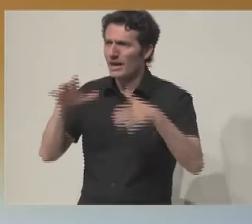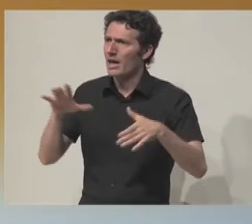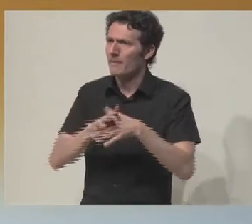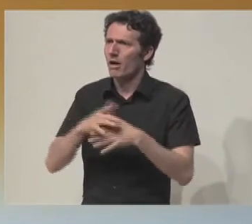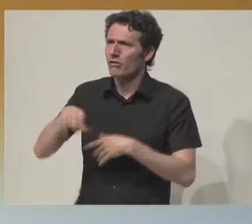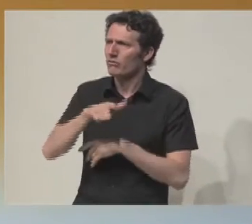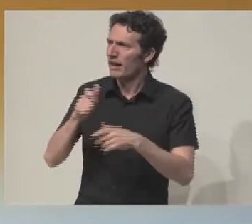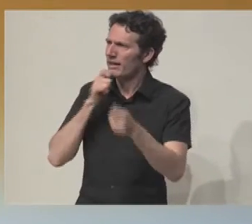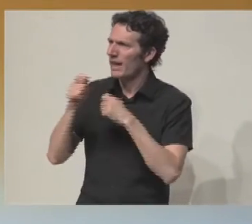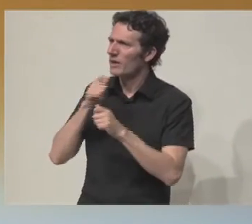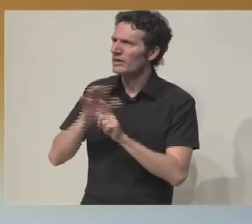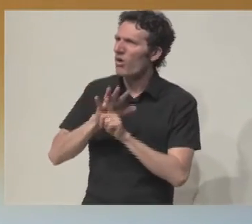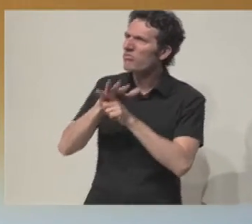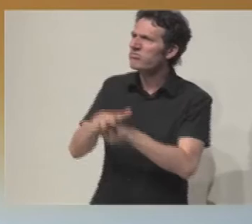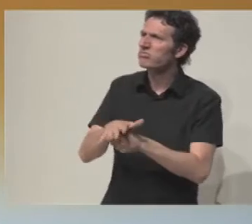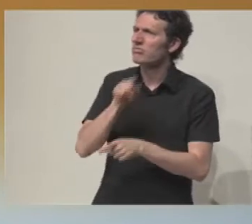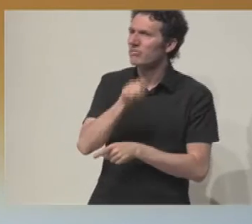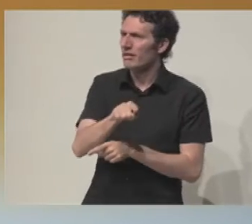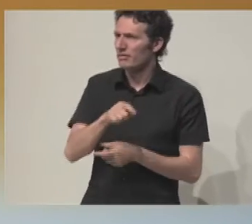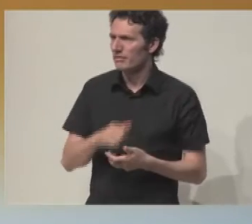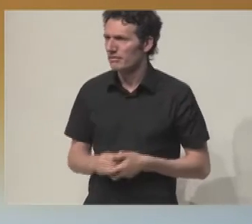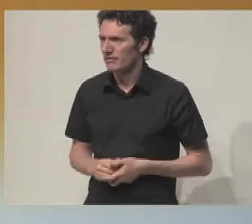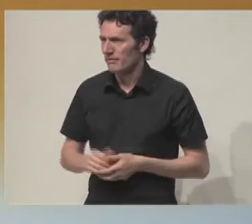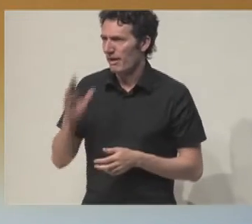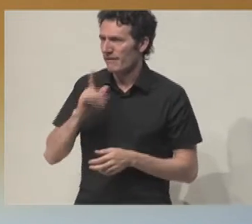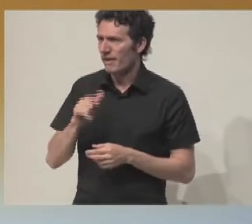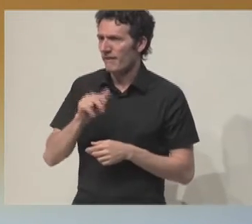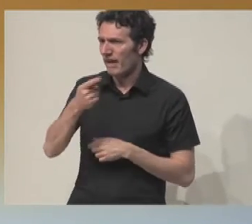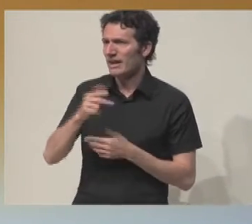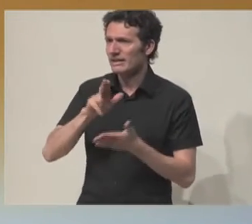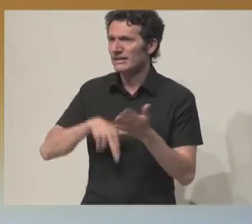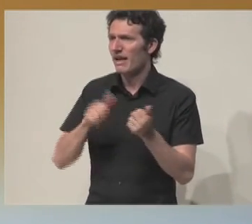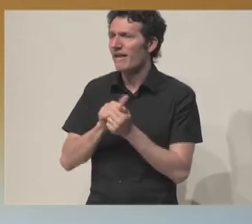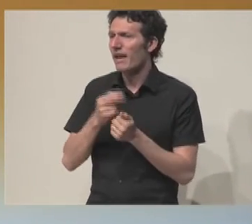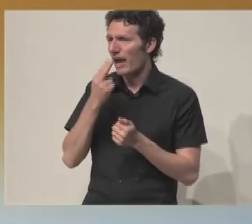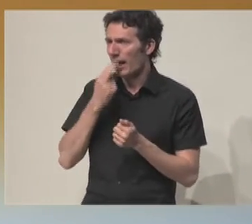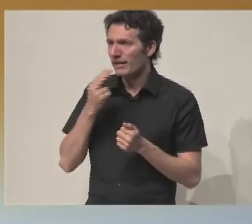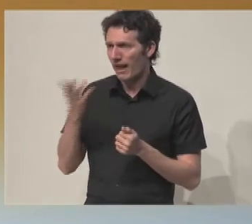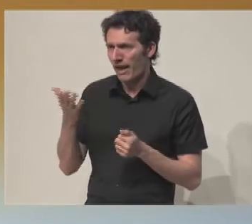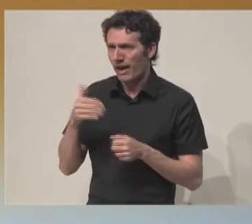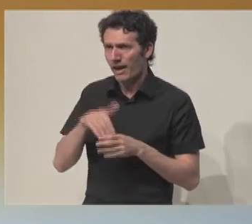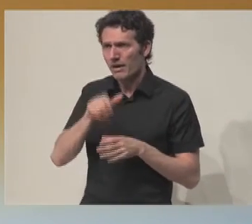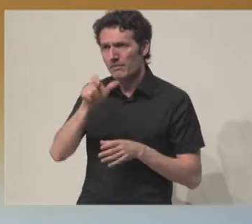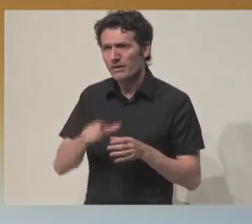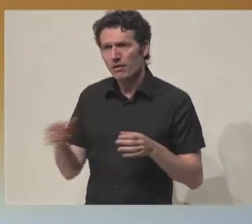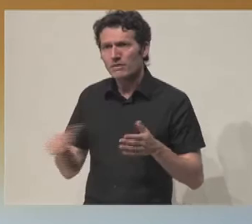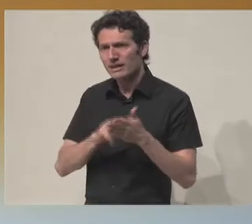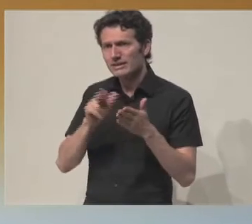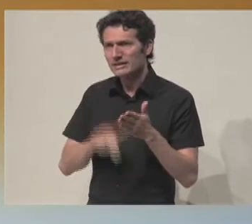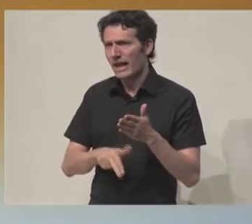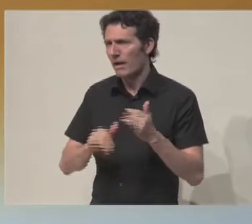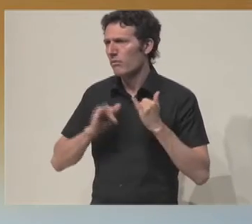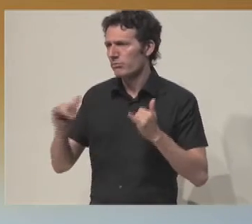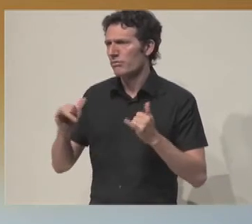humilié qui était allé signer avec hitler la terrible